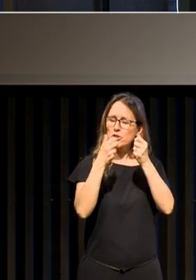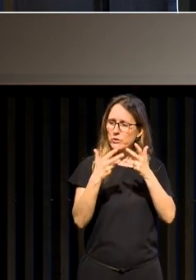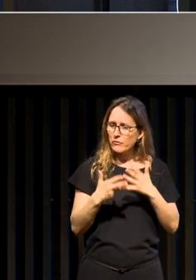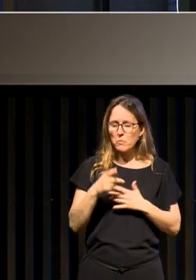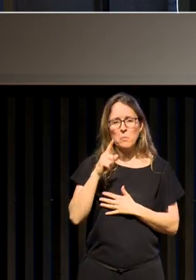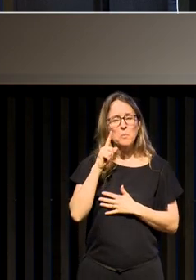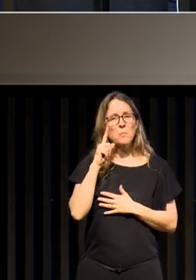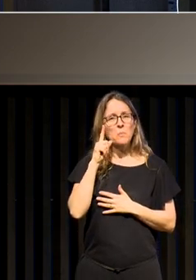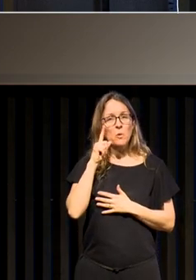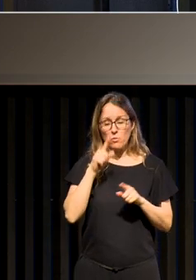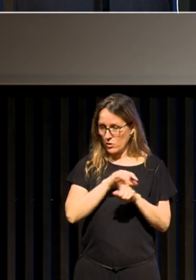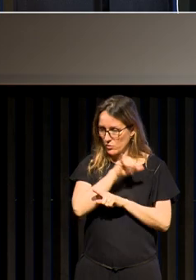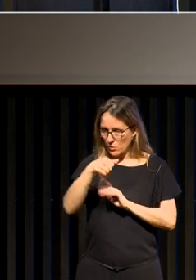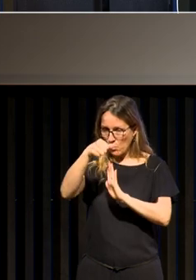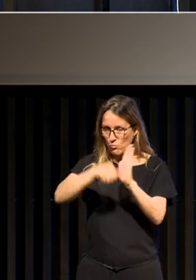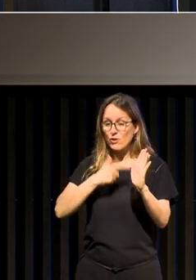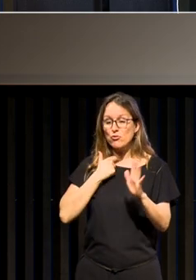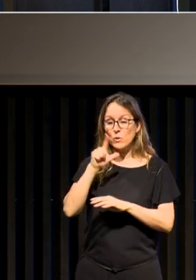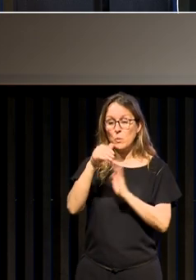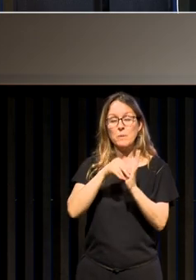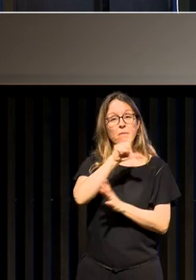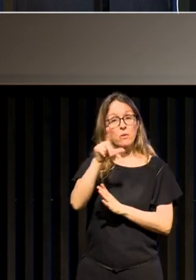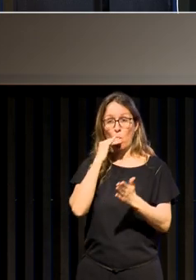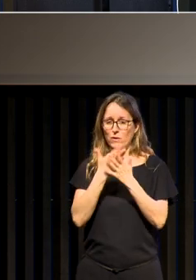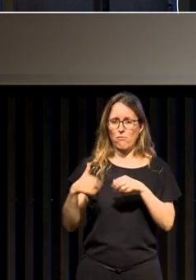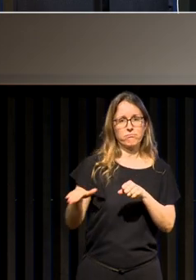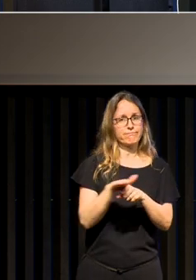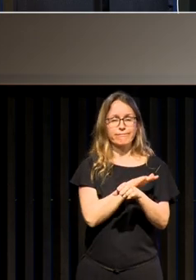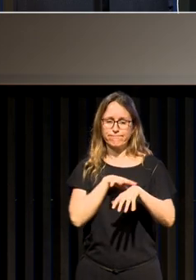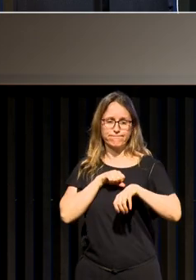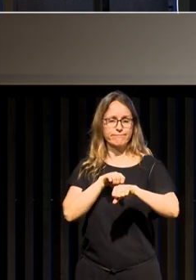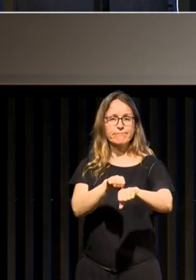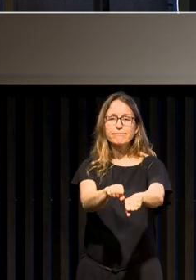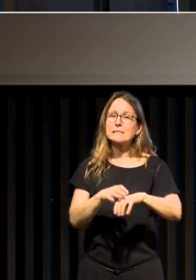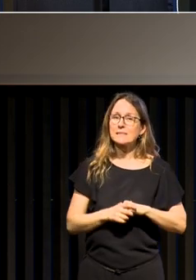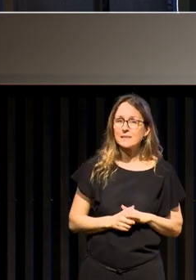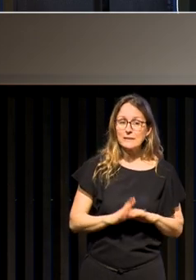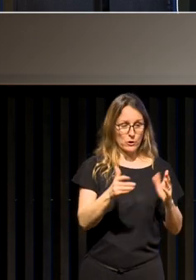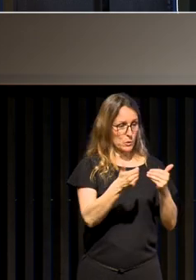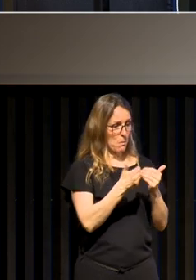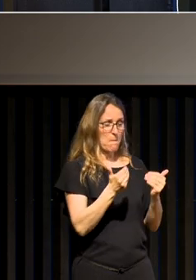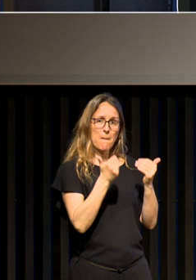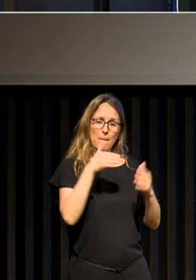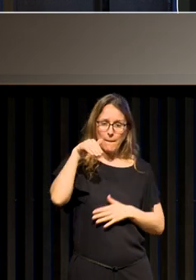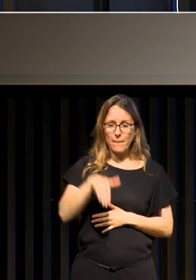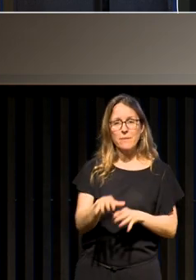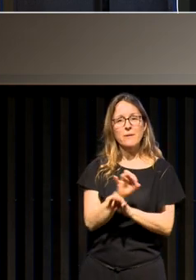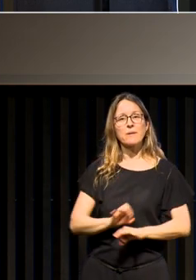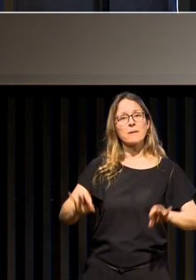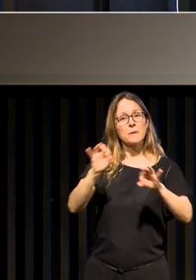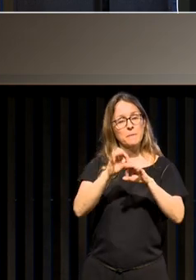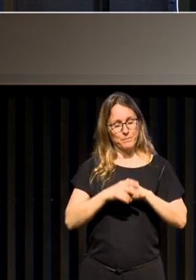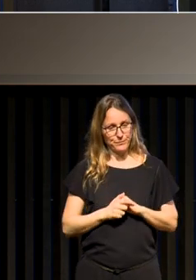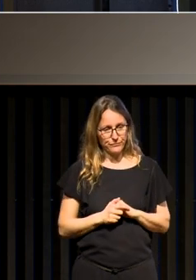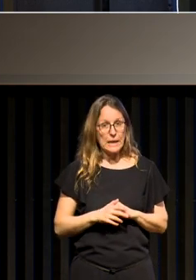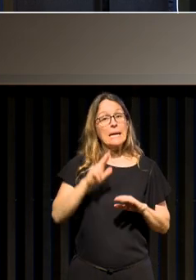rendez-vous jusqu'en juin 2022 sont complets. Donc, la demande ne baisse pas. Au niveau